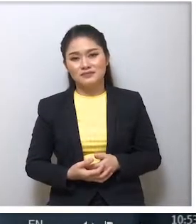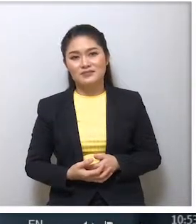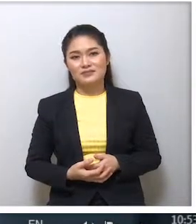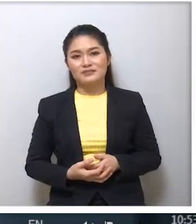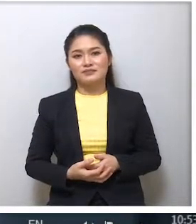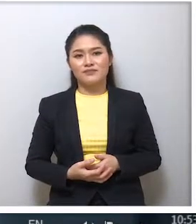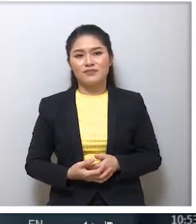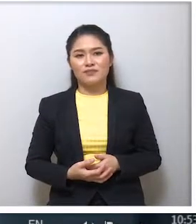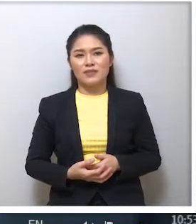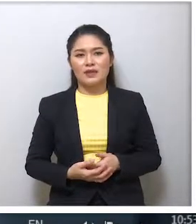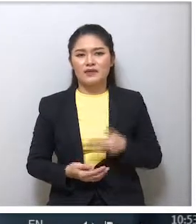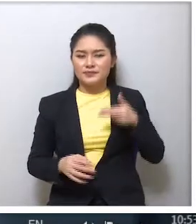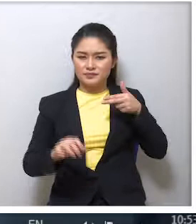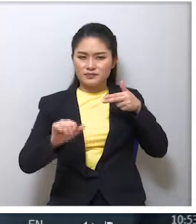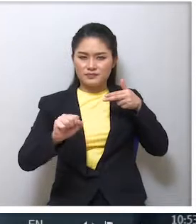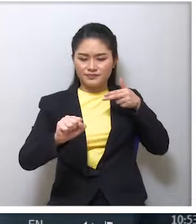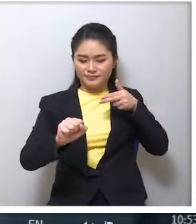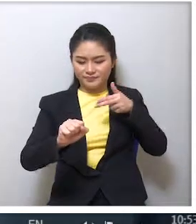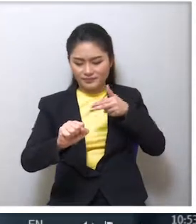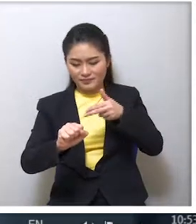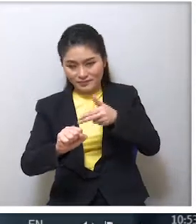ครับจับดึงเข้าไป